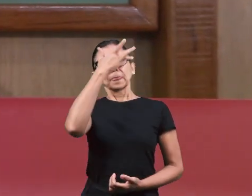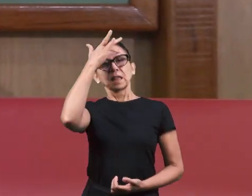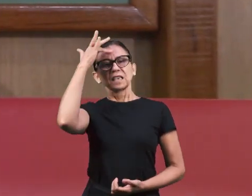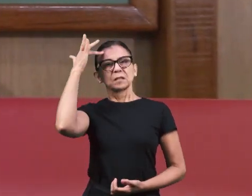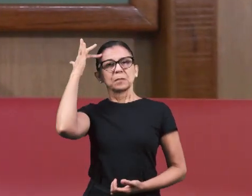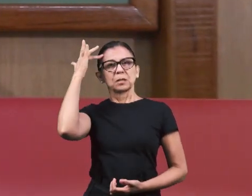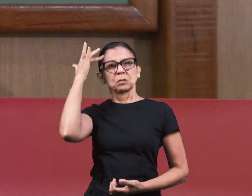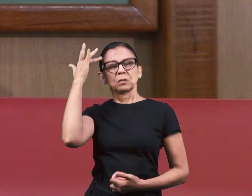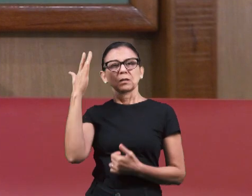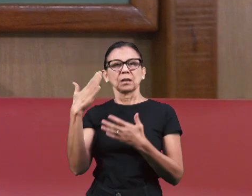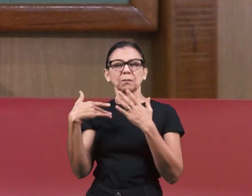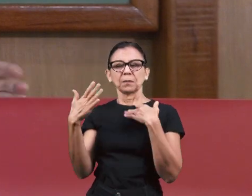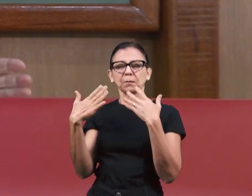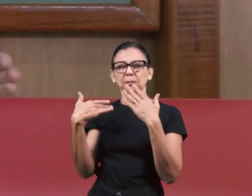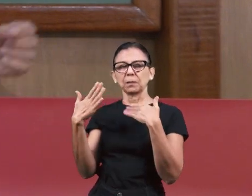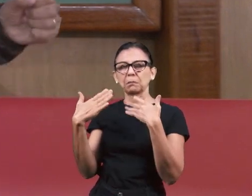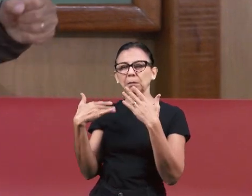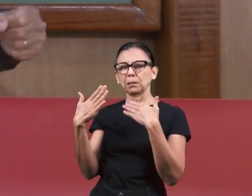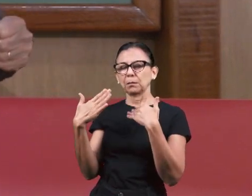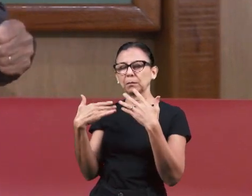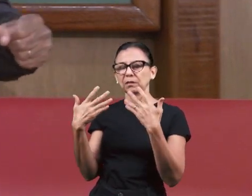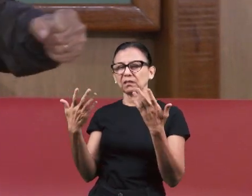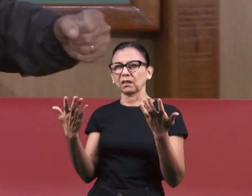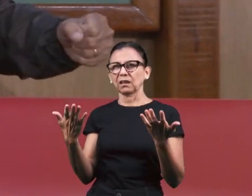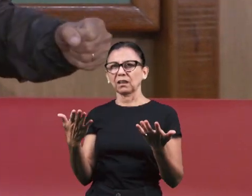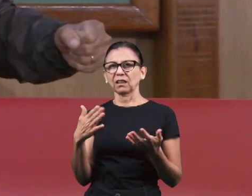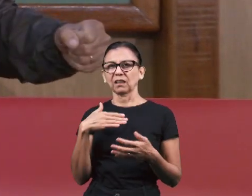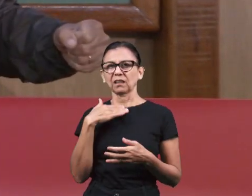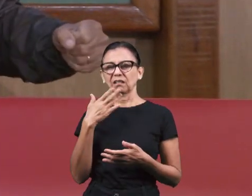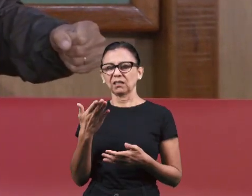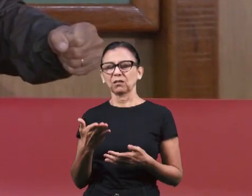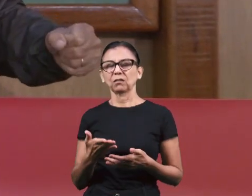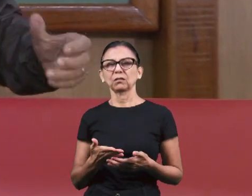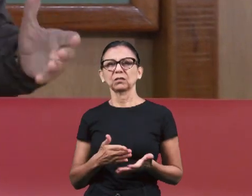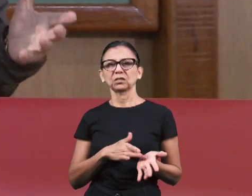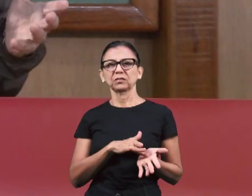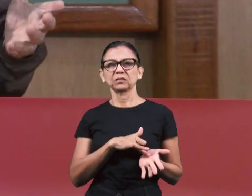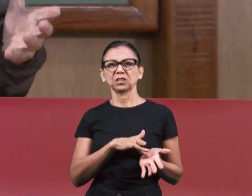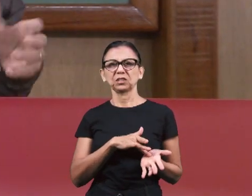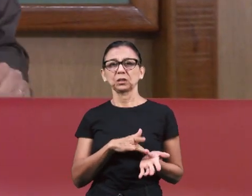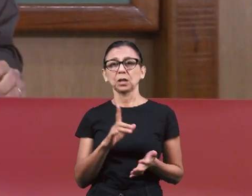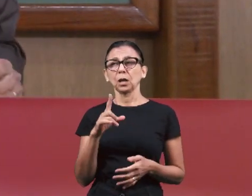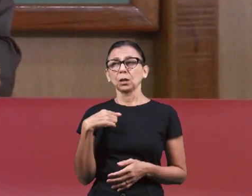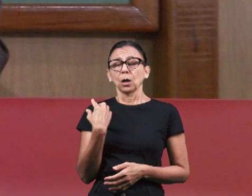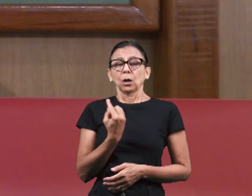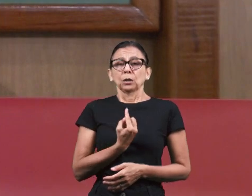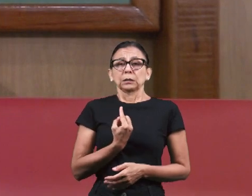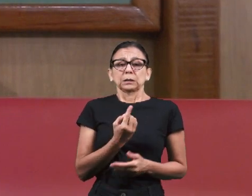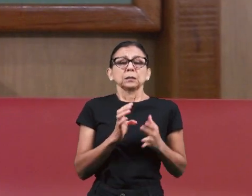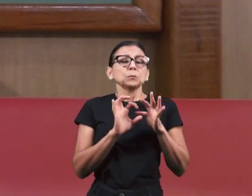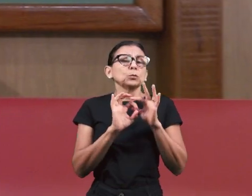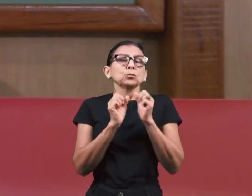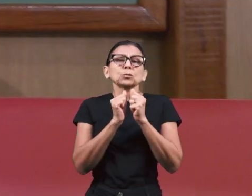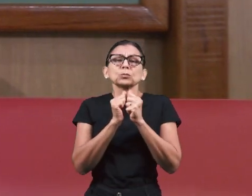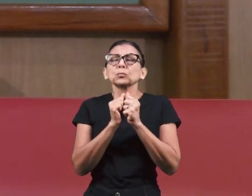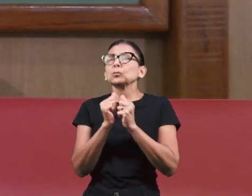commencent avec cette conversation pour défendre Jésus. Ah, nous sommes solidaires avec Jésus. De quoi? Jésus a besoin des gens pour